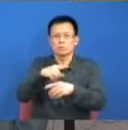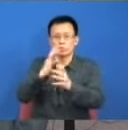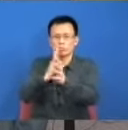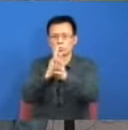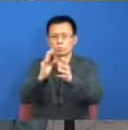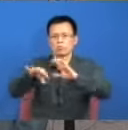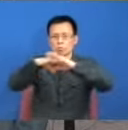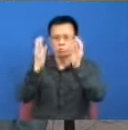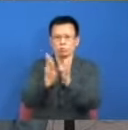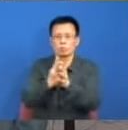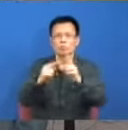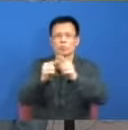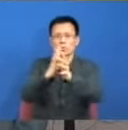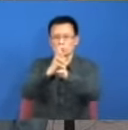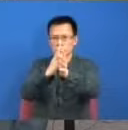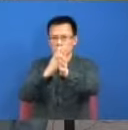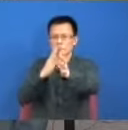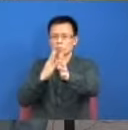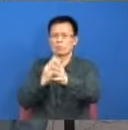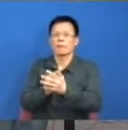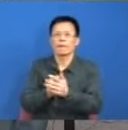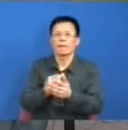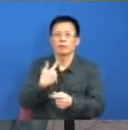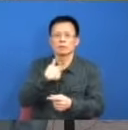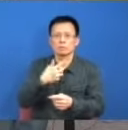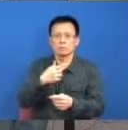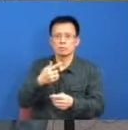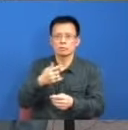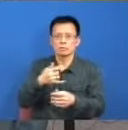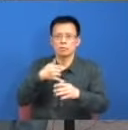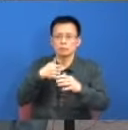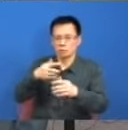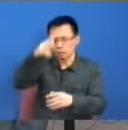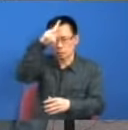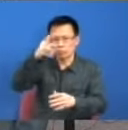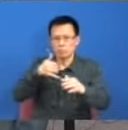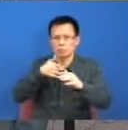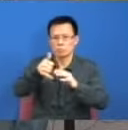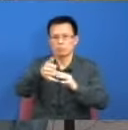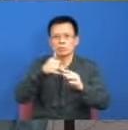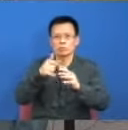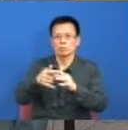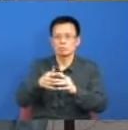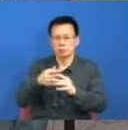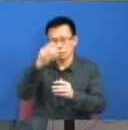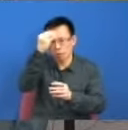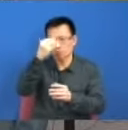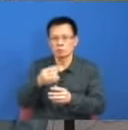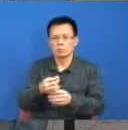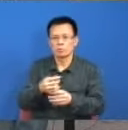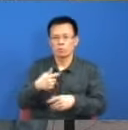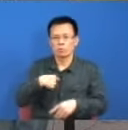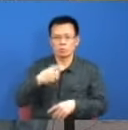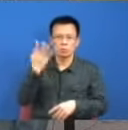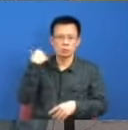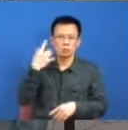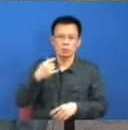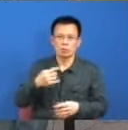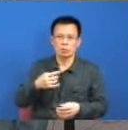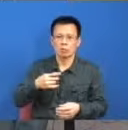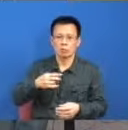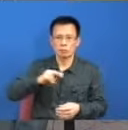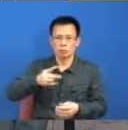咯，排即係排緊喺呢啲。 呢啲又係要向呢個入境處學習啦。我哋入境處嘅時候換呢個係新嘅係呢個 嚇，